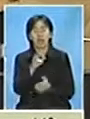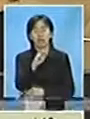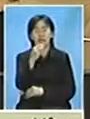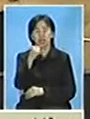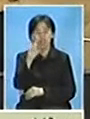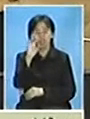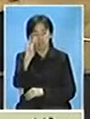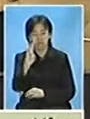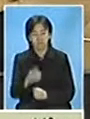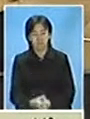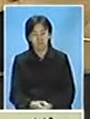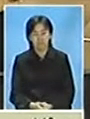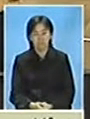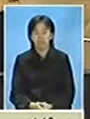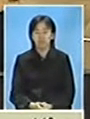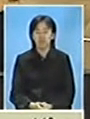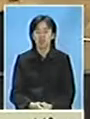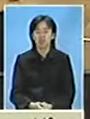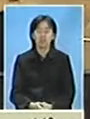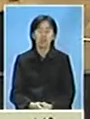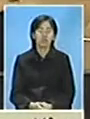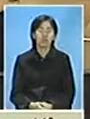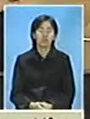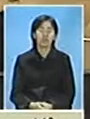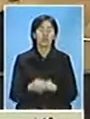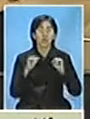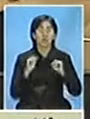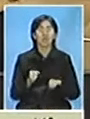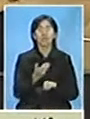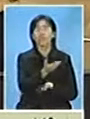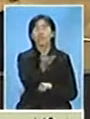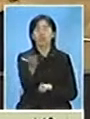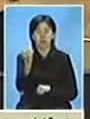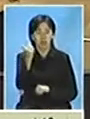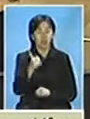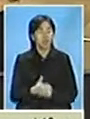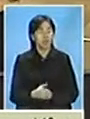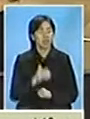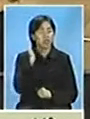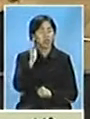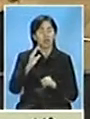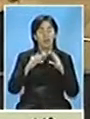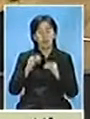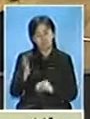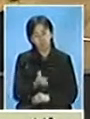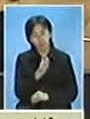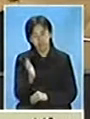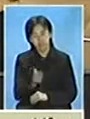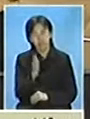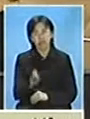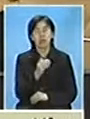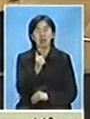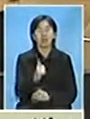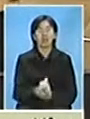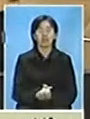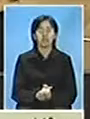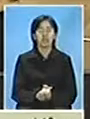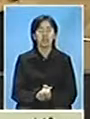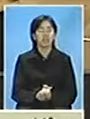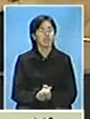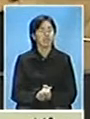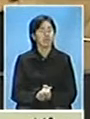คะเป็นมติของท่านสมาชิกดีไหมคะเพื่อที่จะให้การประชุมรวบรัดขึ้นค่ะ